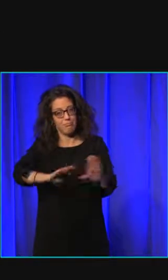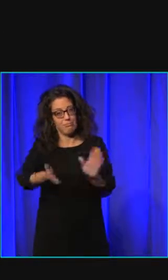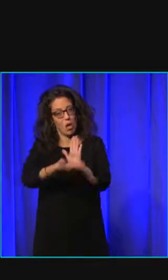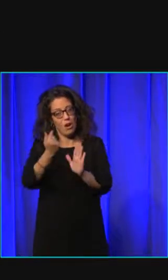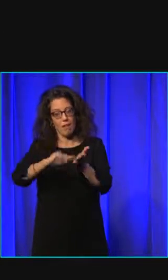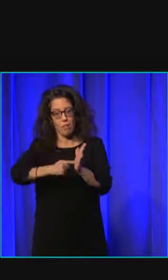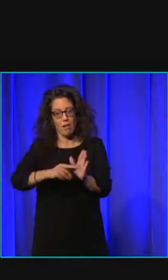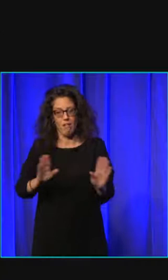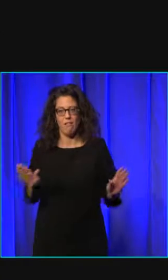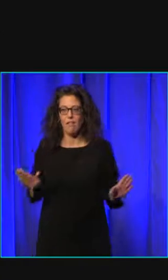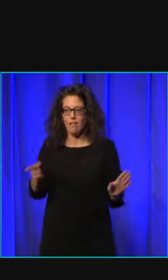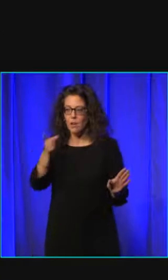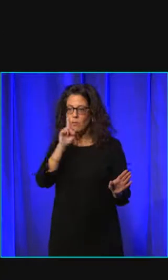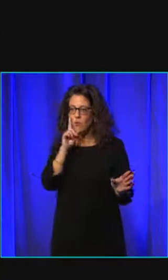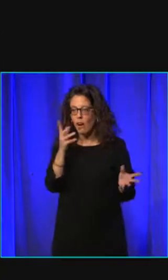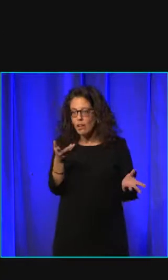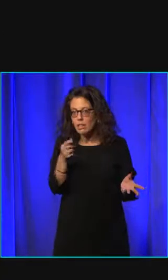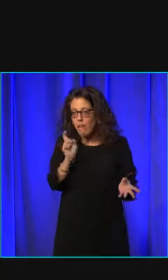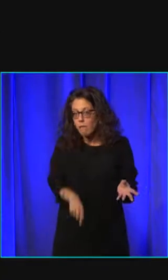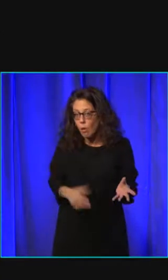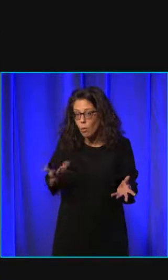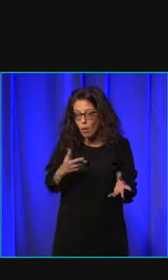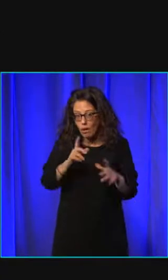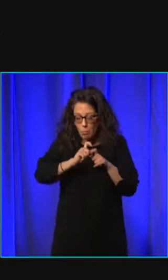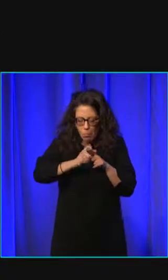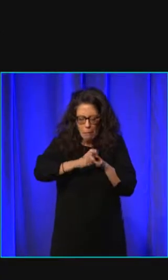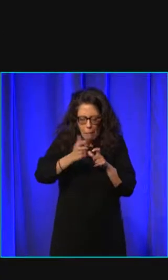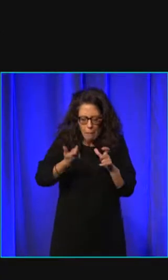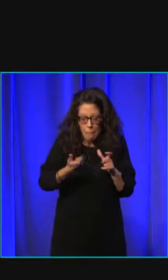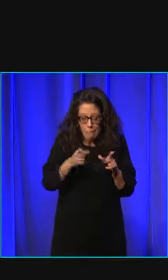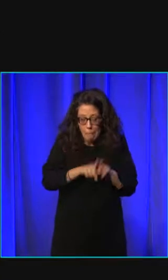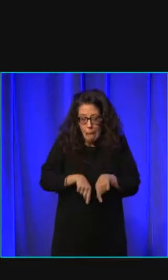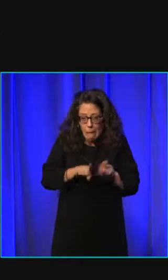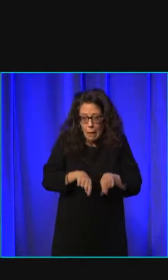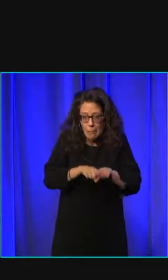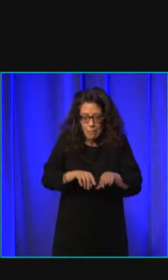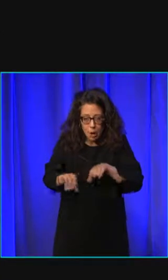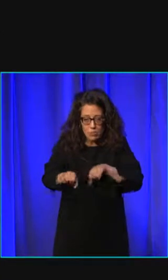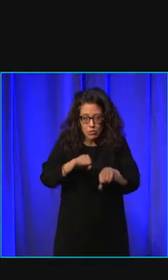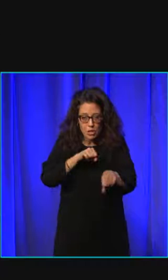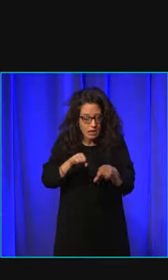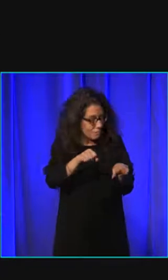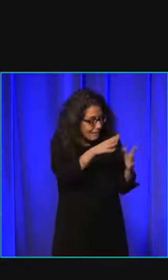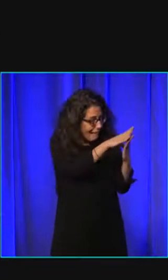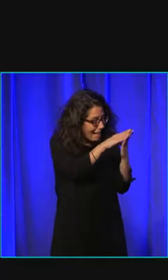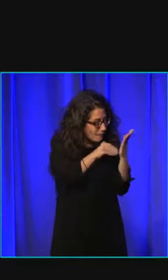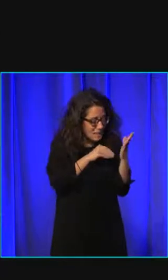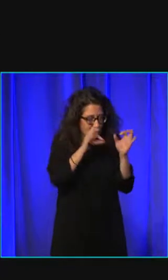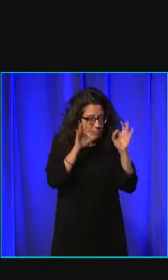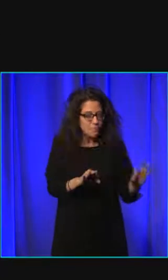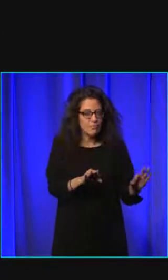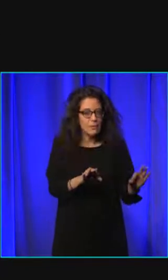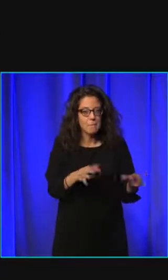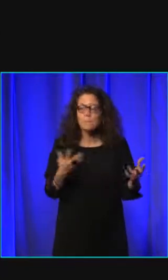des points parce qu'il est doit reproduire le geste comme un calque, comme un pattern. Et c'est le cas,